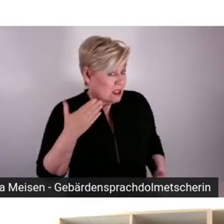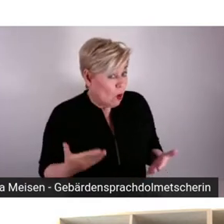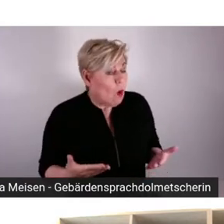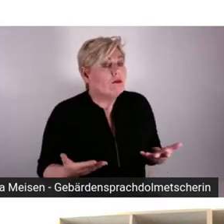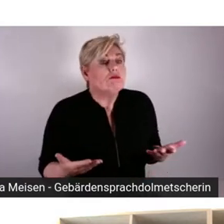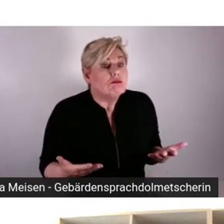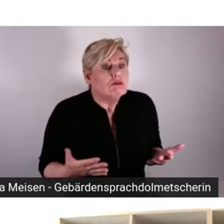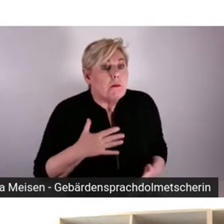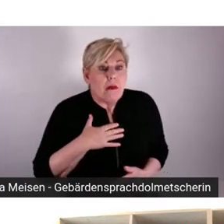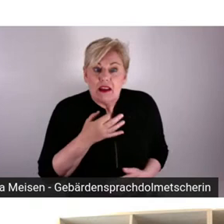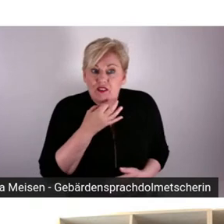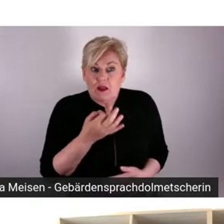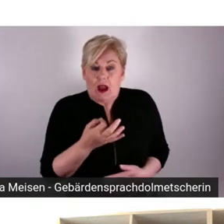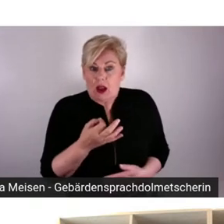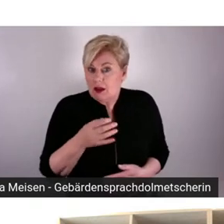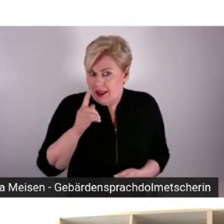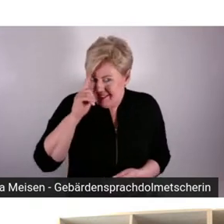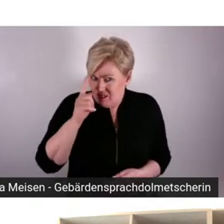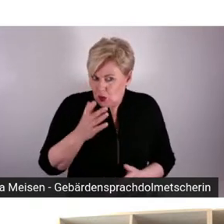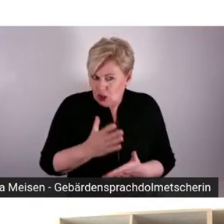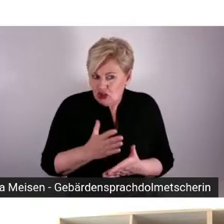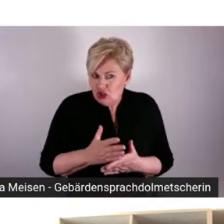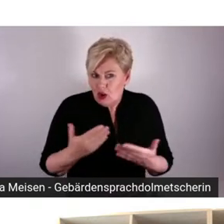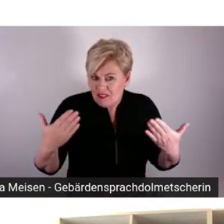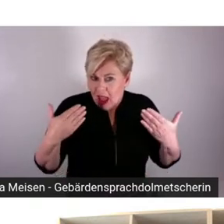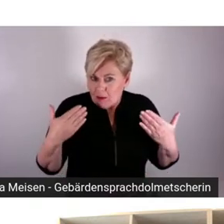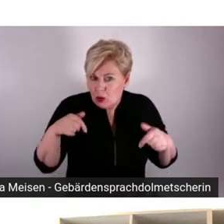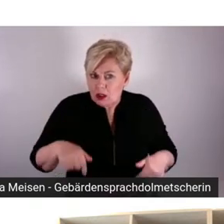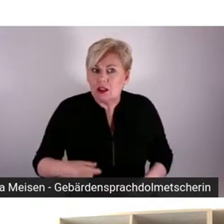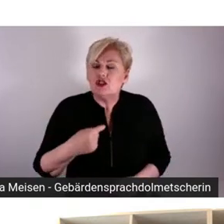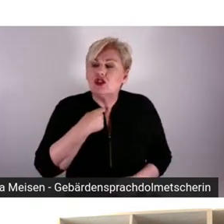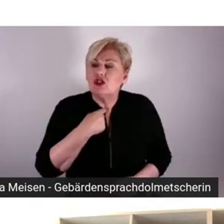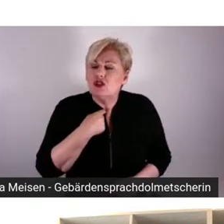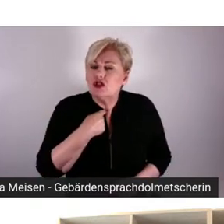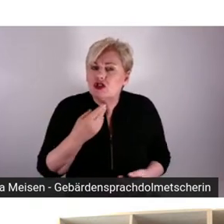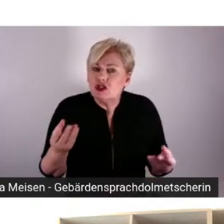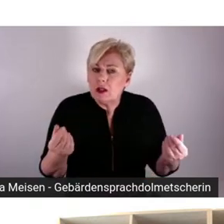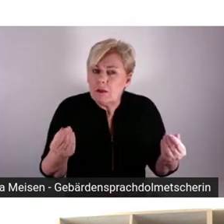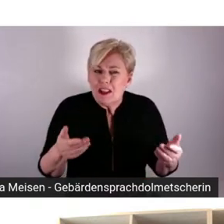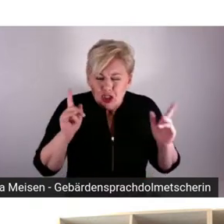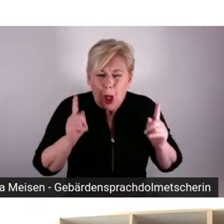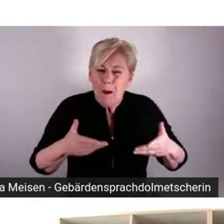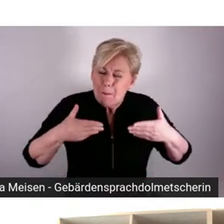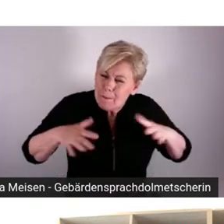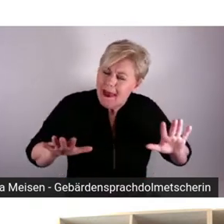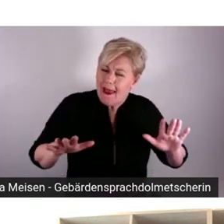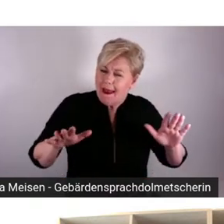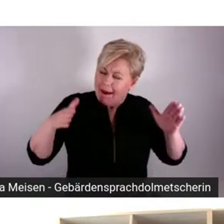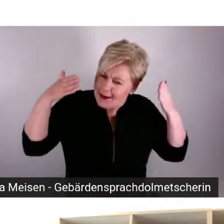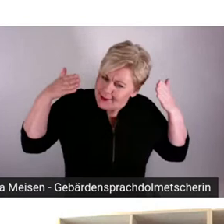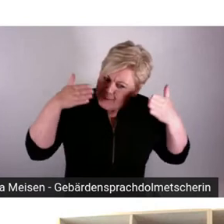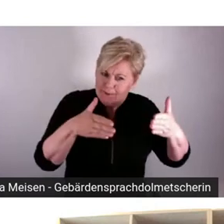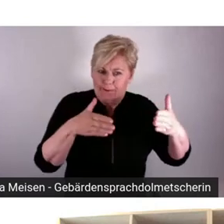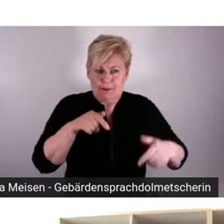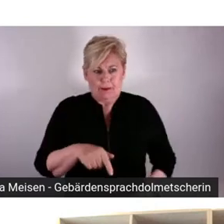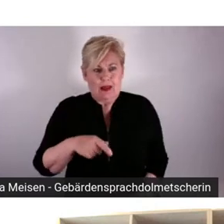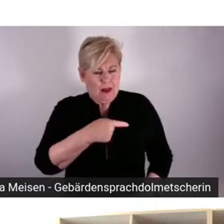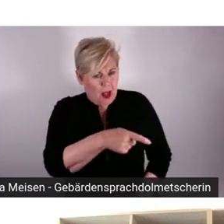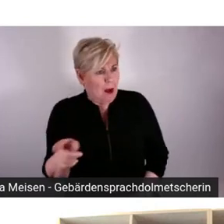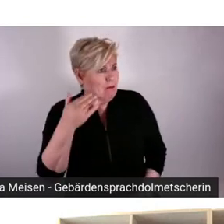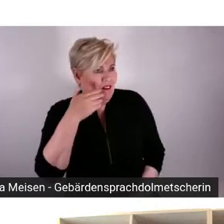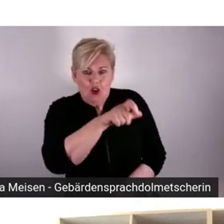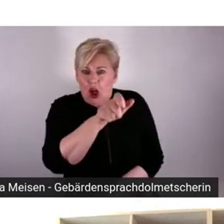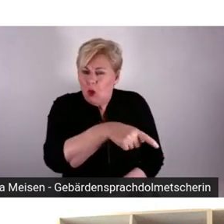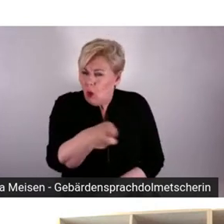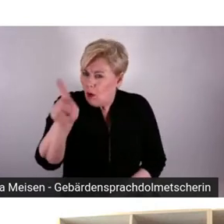meine Frage an Sie, müssten Sie bei der Werbung um Stimmen jetzt im Wahlkampf nicht noch viel stärker auf diese Einschätzungen aus der